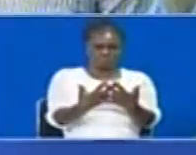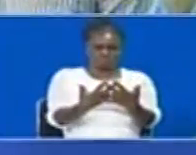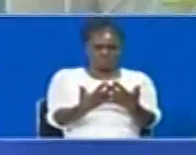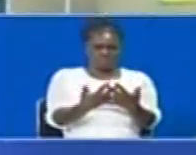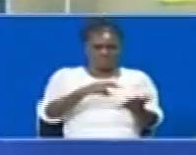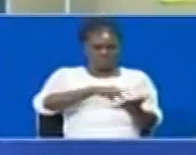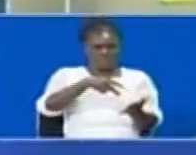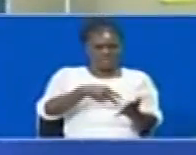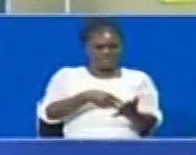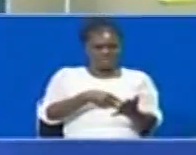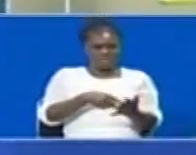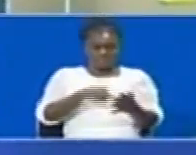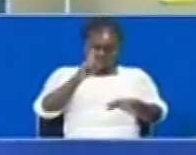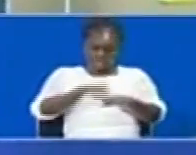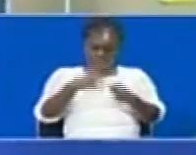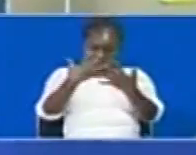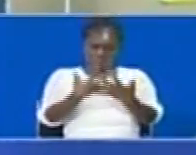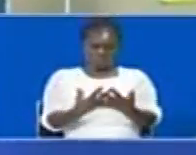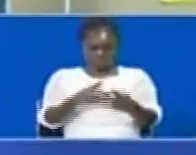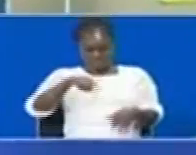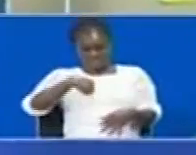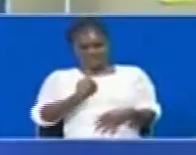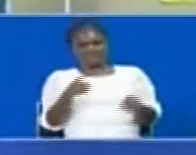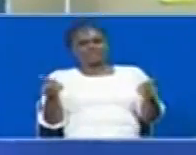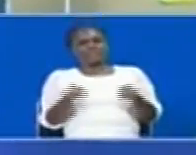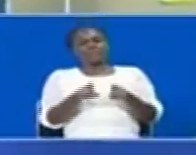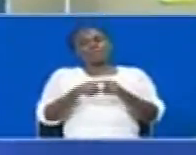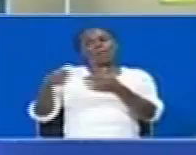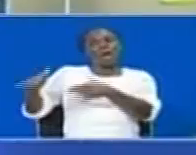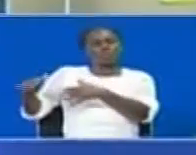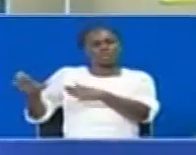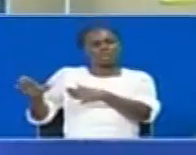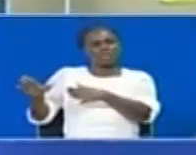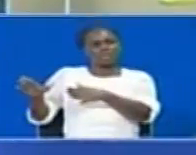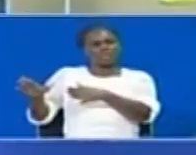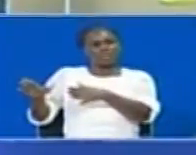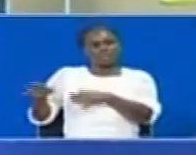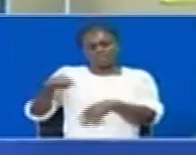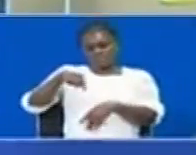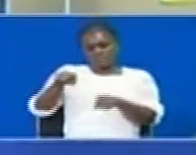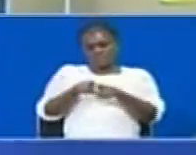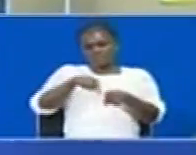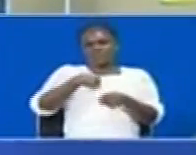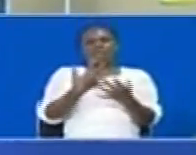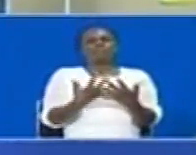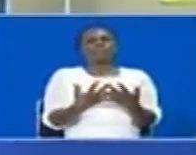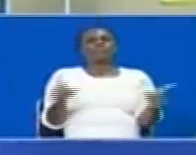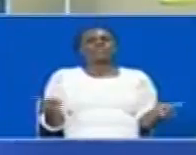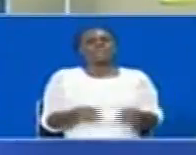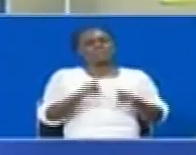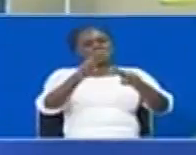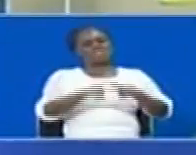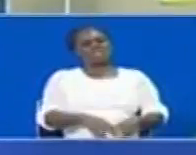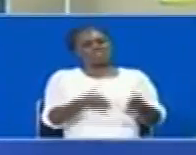Manake ni kwamba wakishika wale saba, pia sisi 1,500 ambao tuko nje, ni kama pia sisi pia tumeshikwa. Kwa hivyo tutaketi